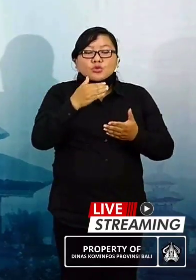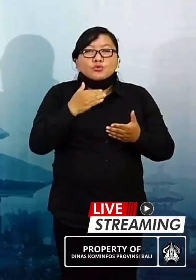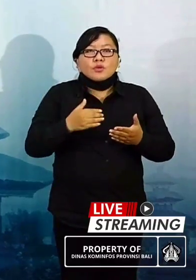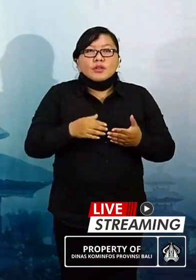di lapangan